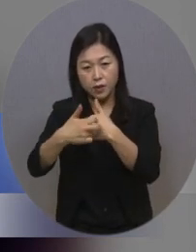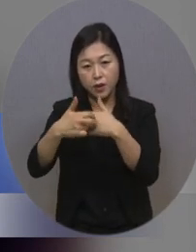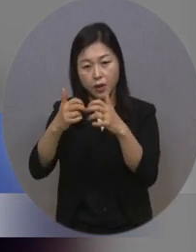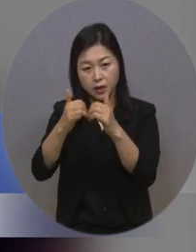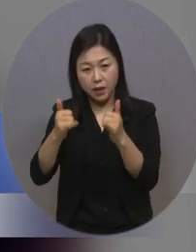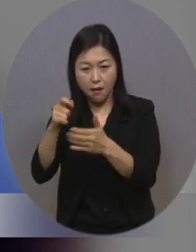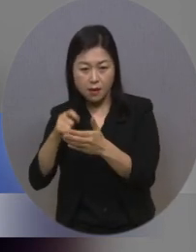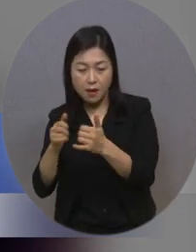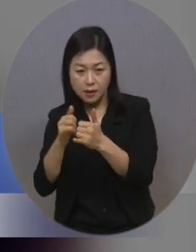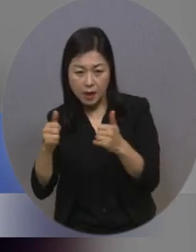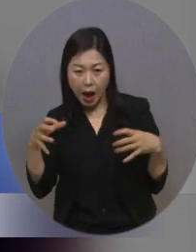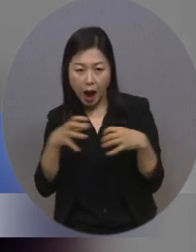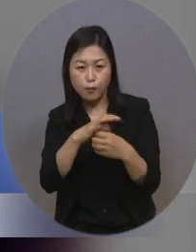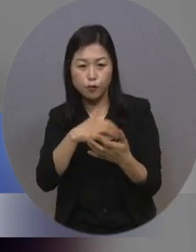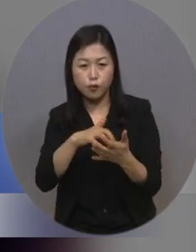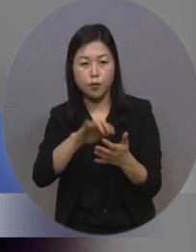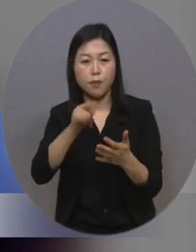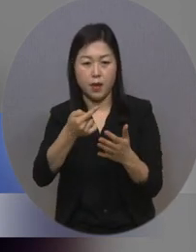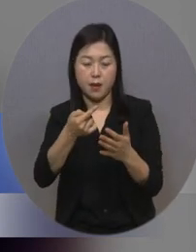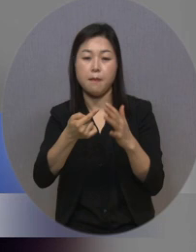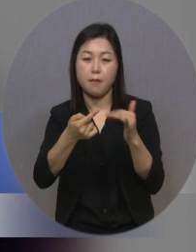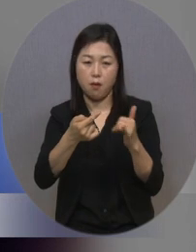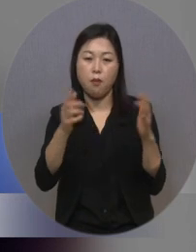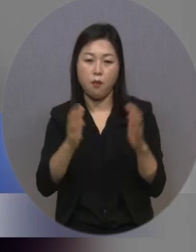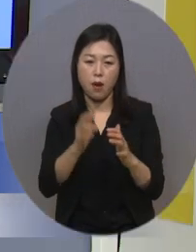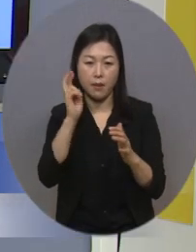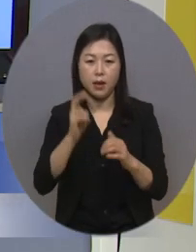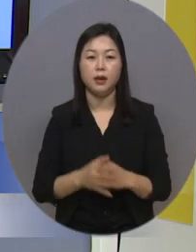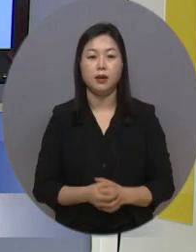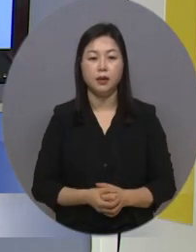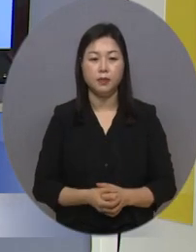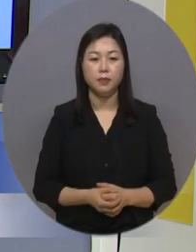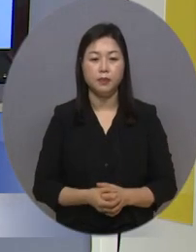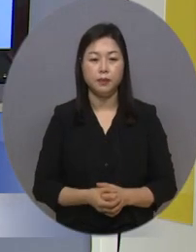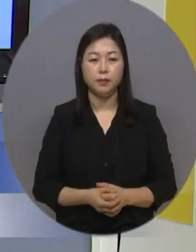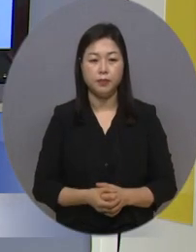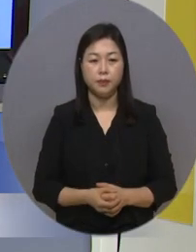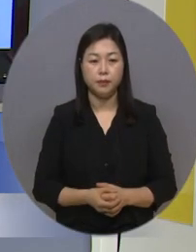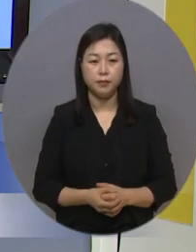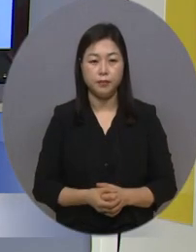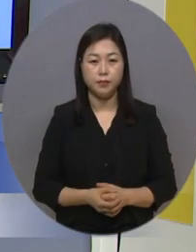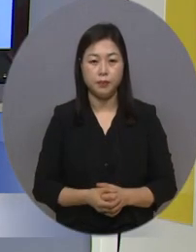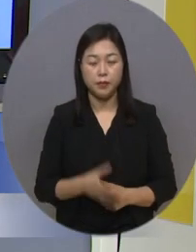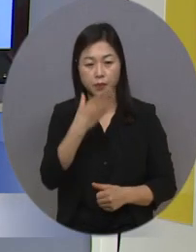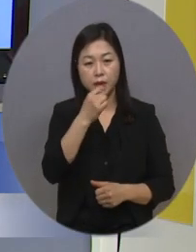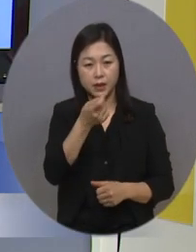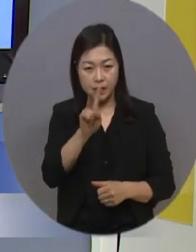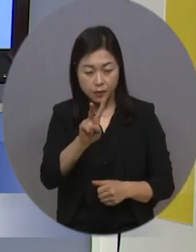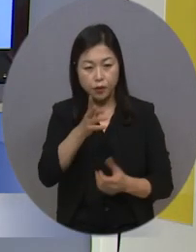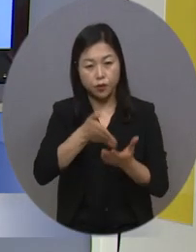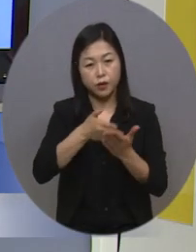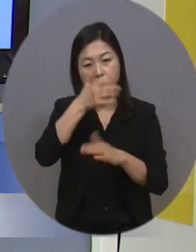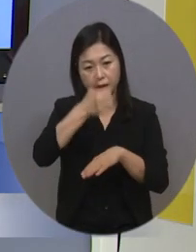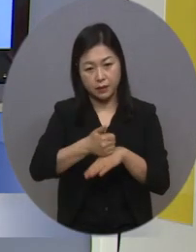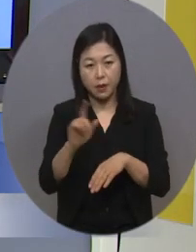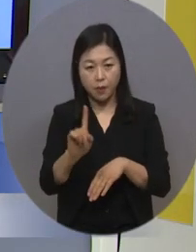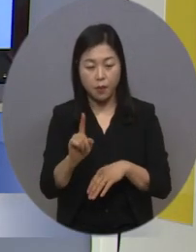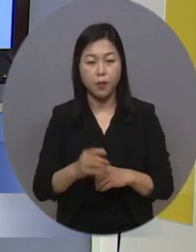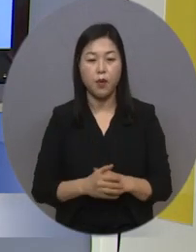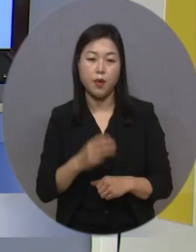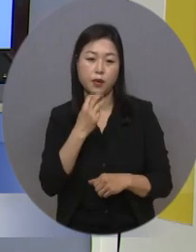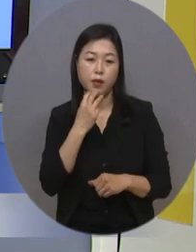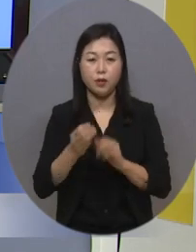등 약 100여 명의 선수단이 꾸려질 예정입니다. 오늘의 웰페어 뉴스 마지막 소식입니다. 얼마 전